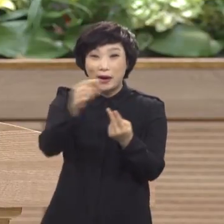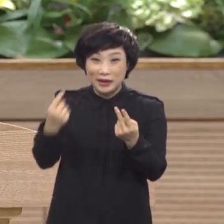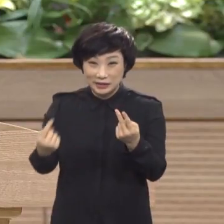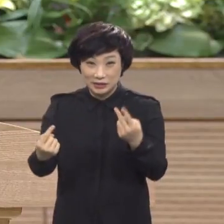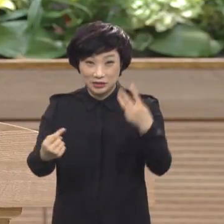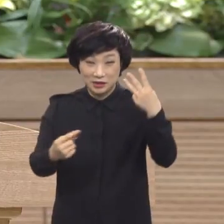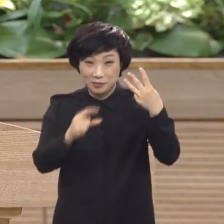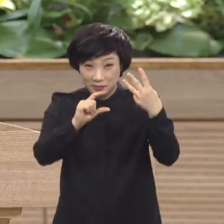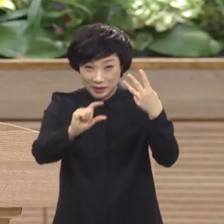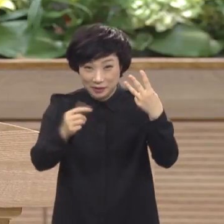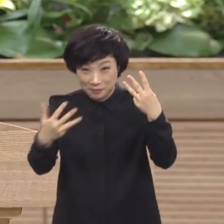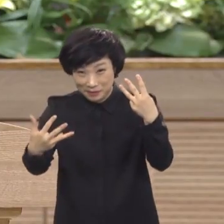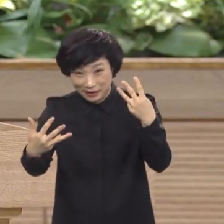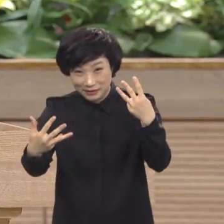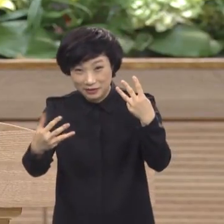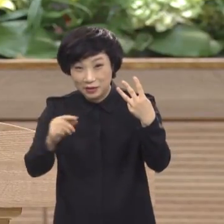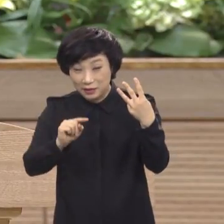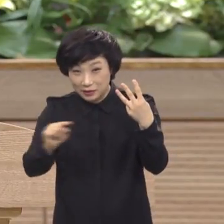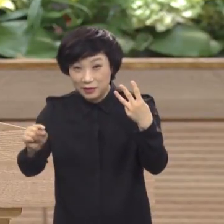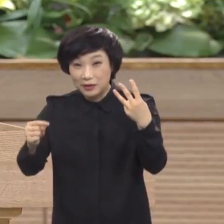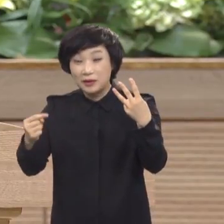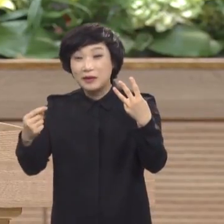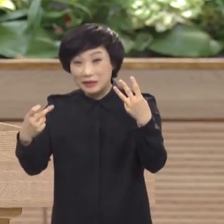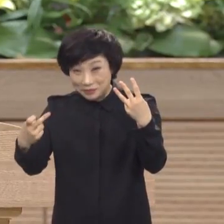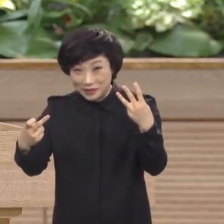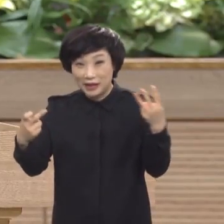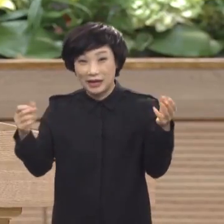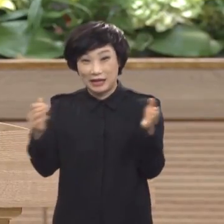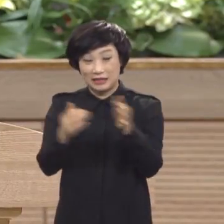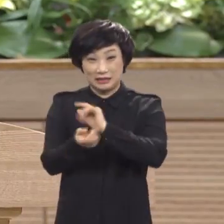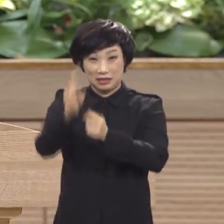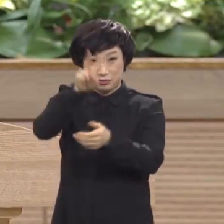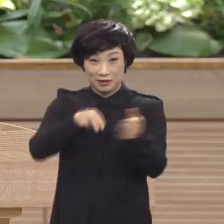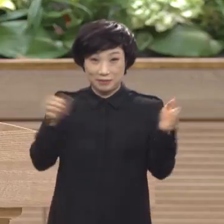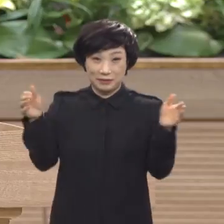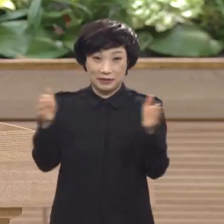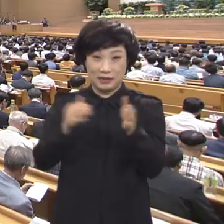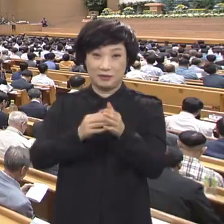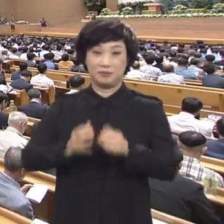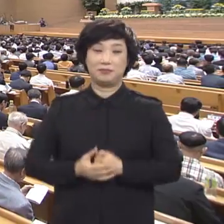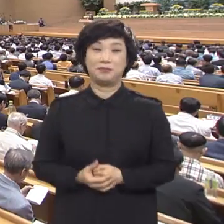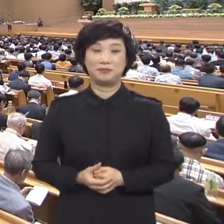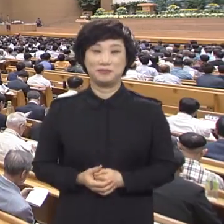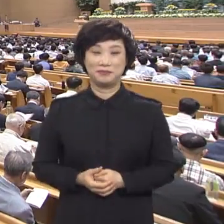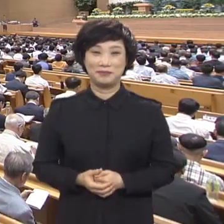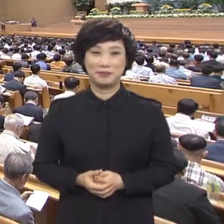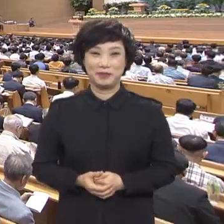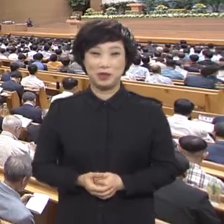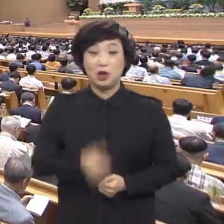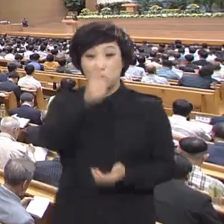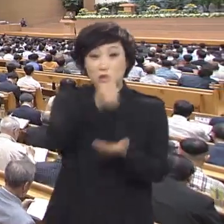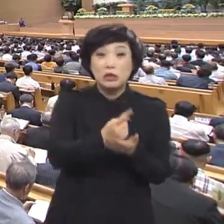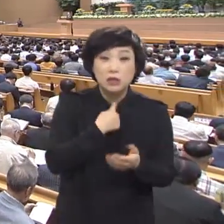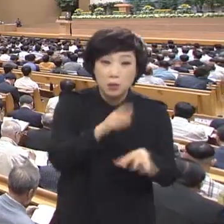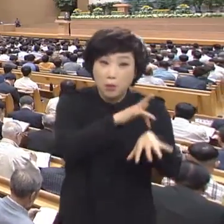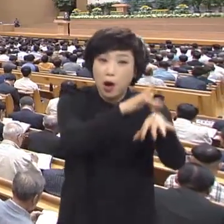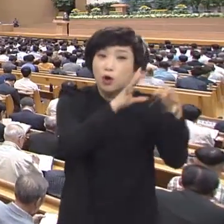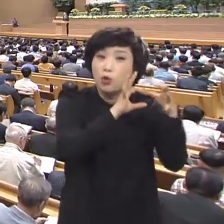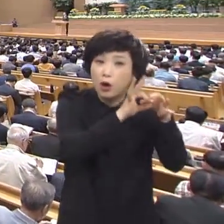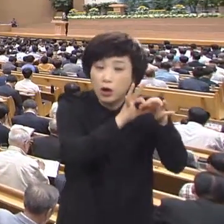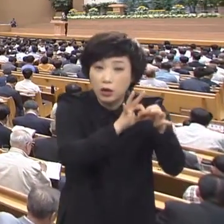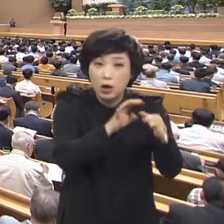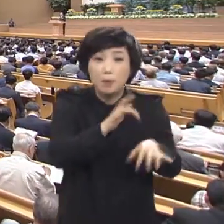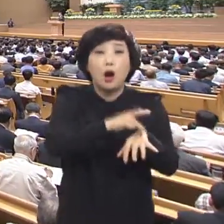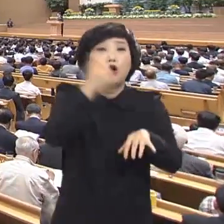요한일서 3장 8절에서 12절까지를 대독합니다. 죄를 짓는 자는 마귀에게